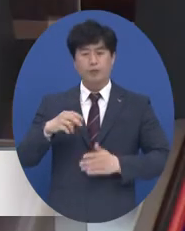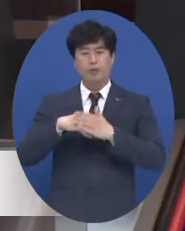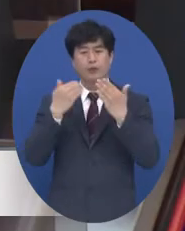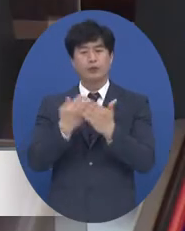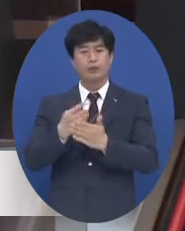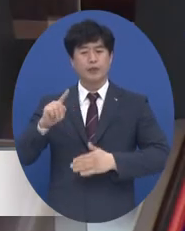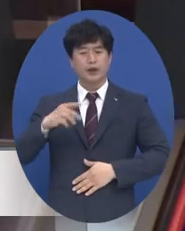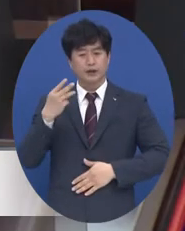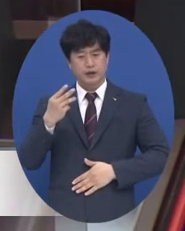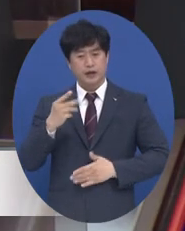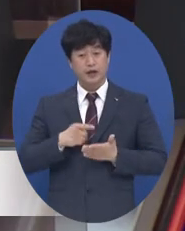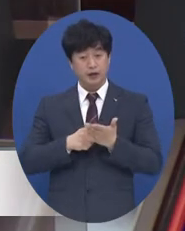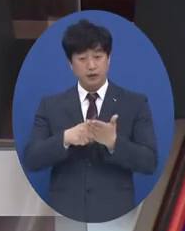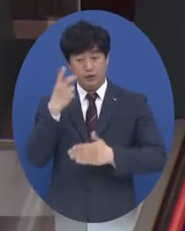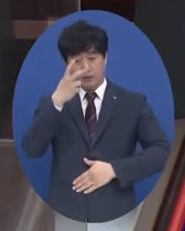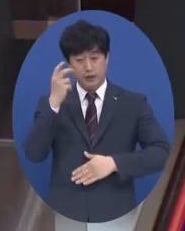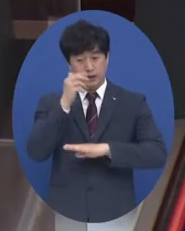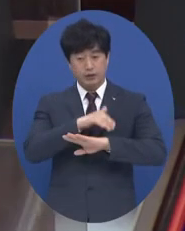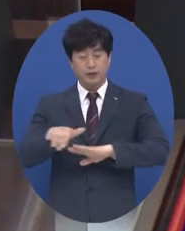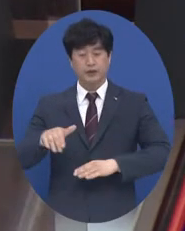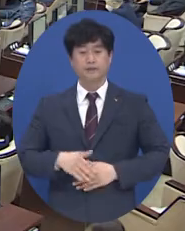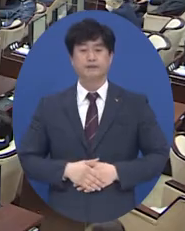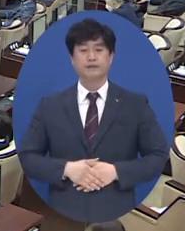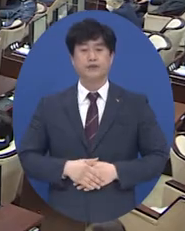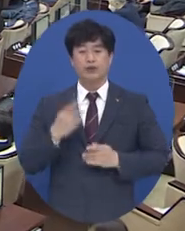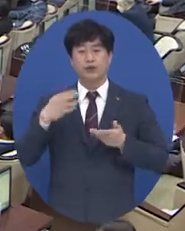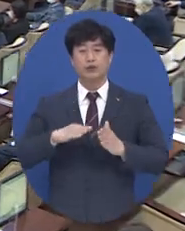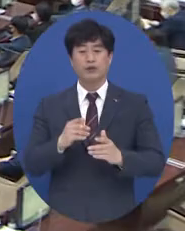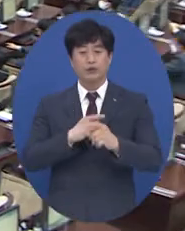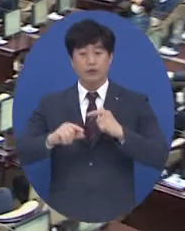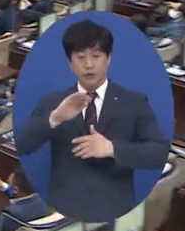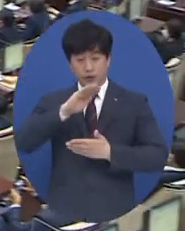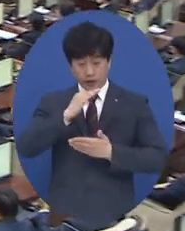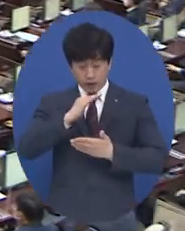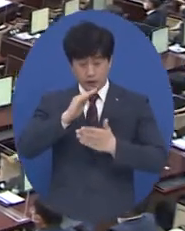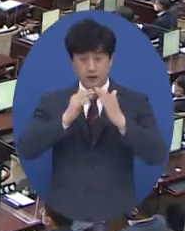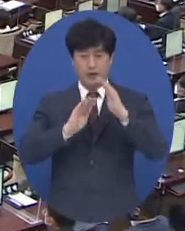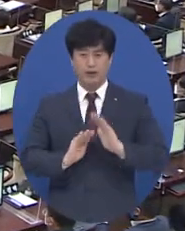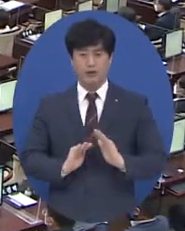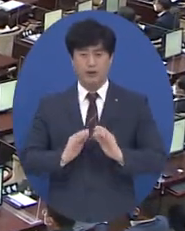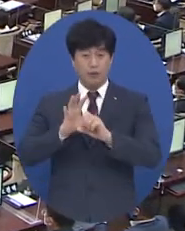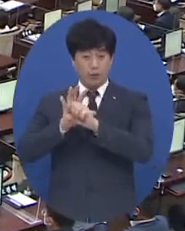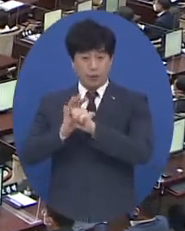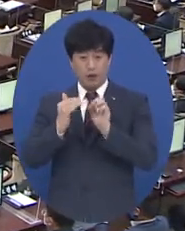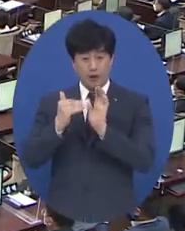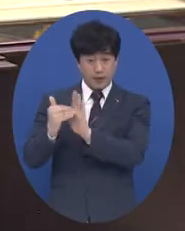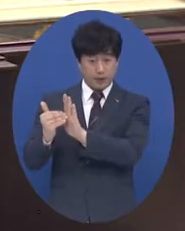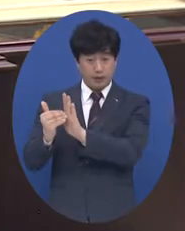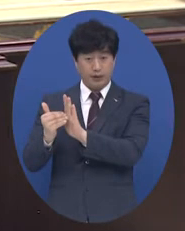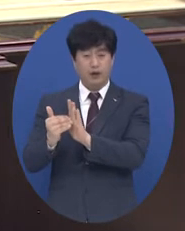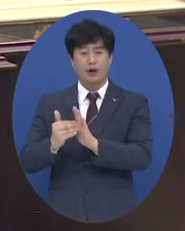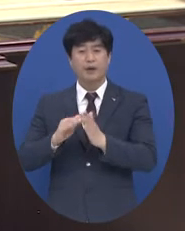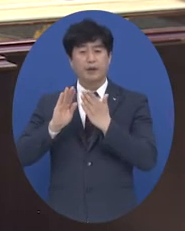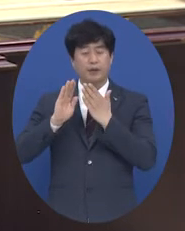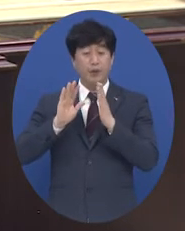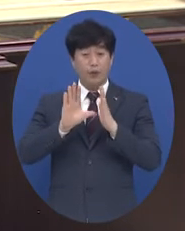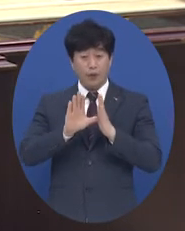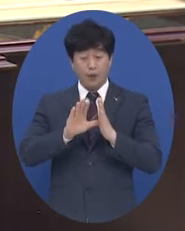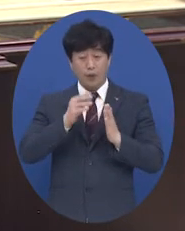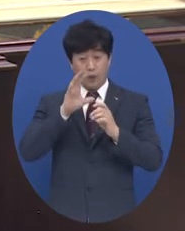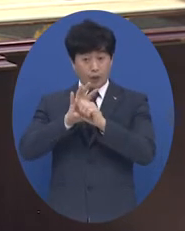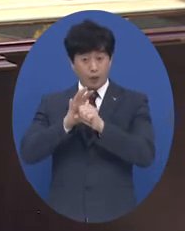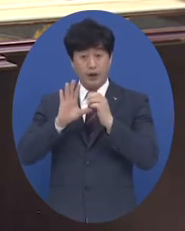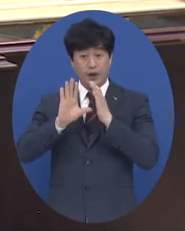103개 안건을 심의할 예정 경우도 추경예산안 애는 코론 알구 대응과 포스트 코로나 시대에